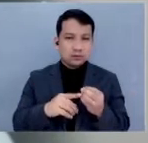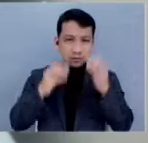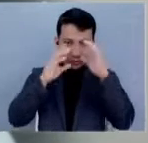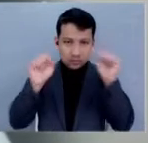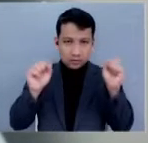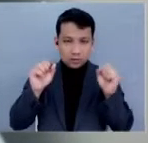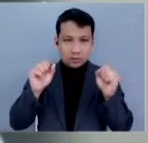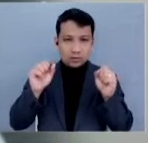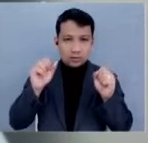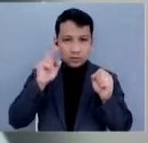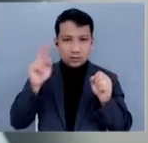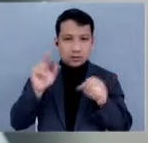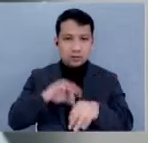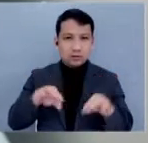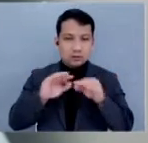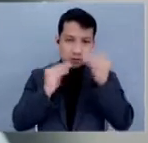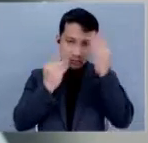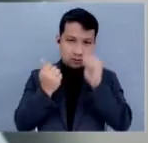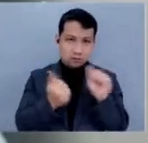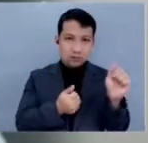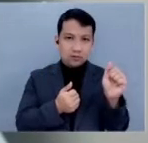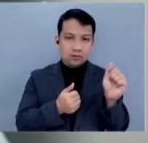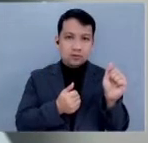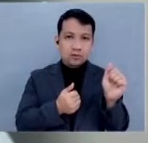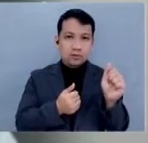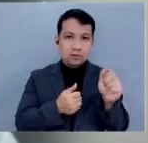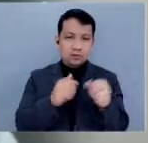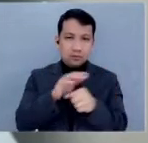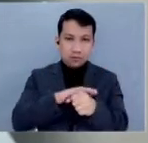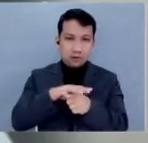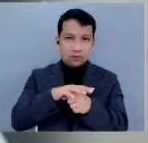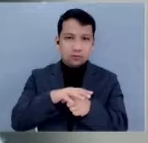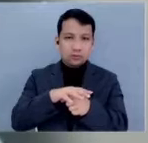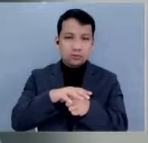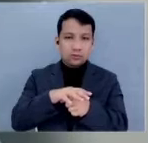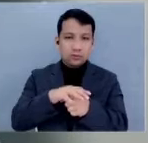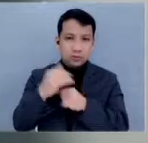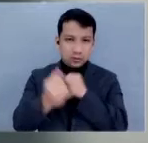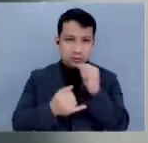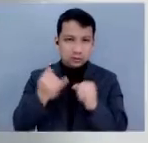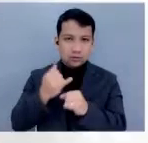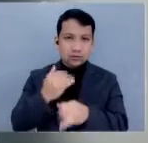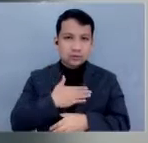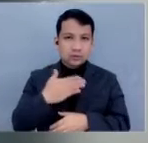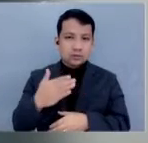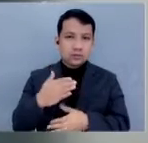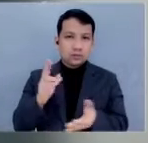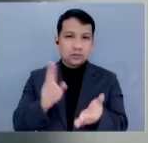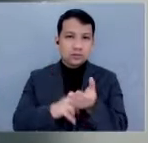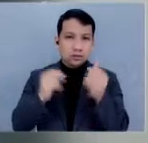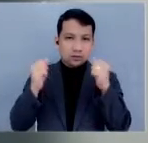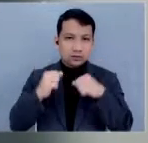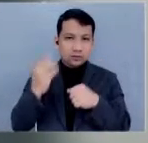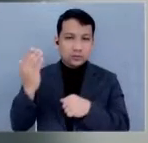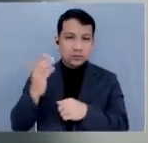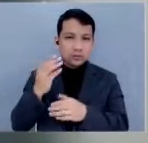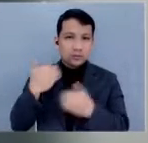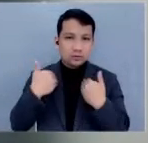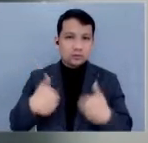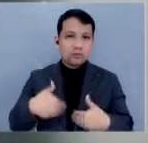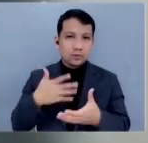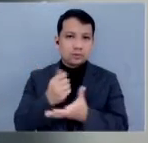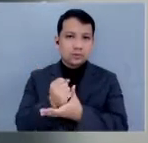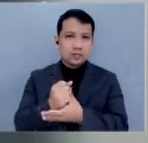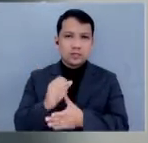administration should abide by the domestic and international commitment ng Pilipinas sa human rights. So, in other words, hindi kailangan